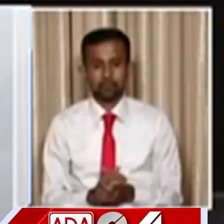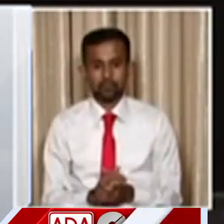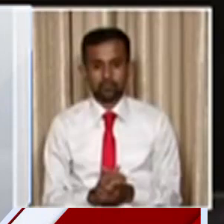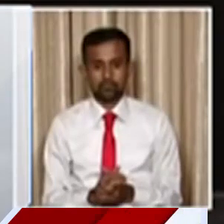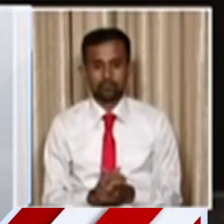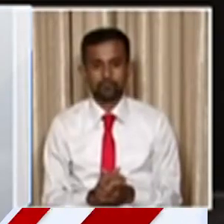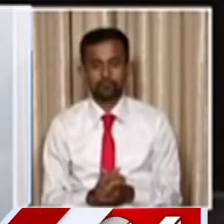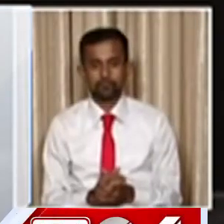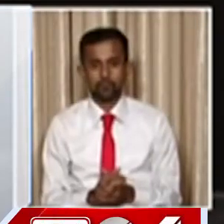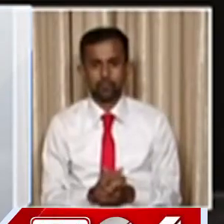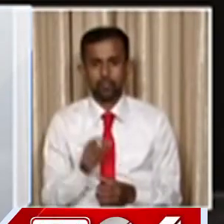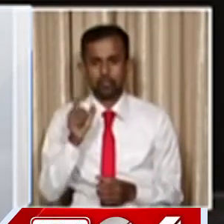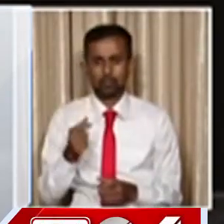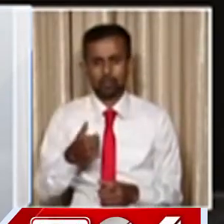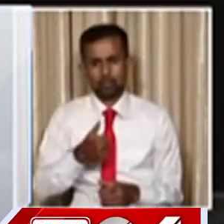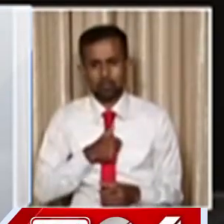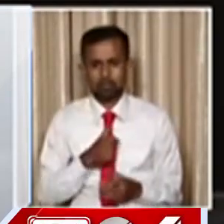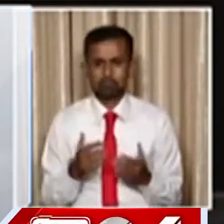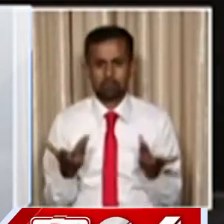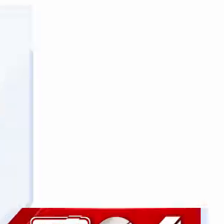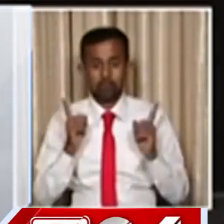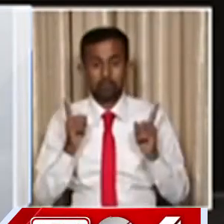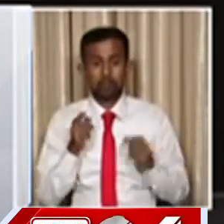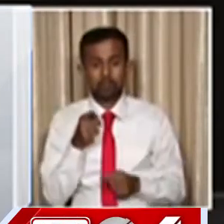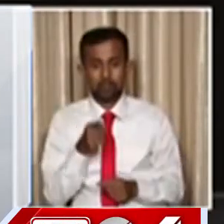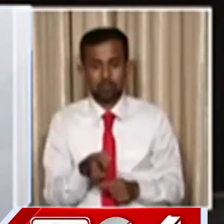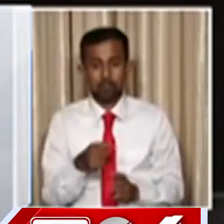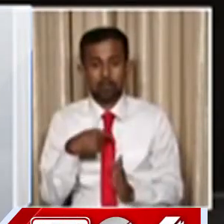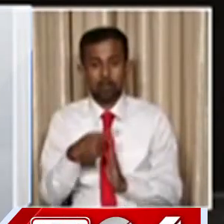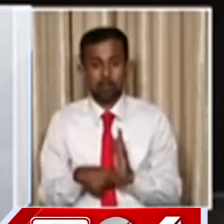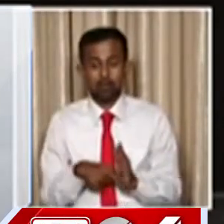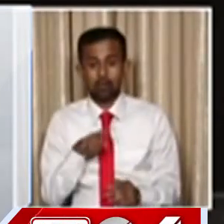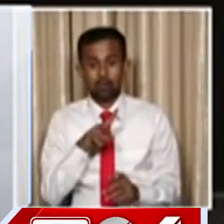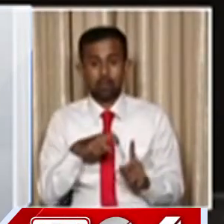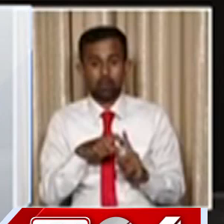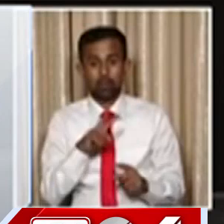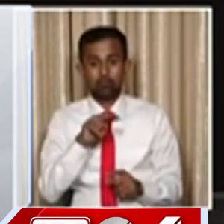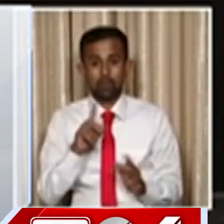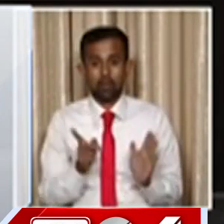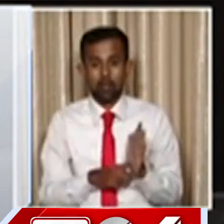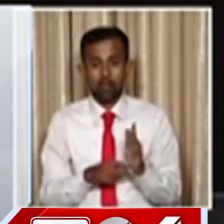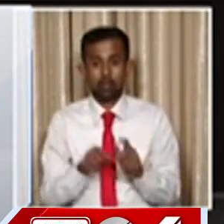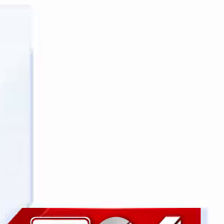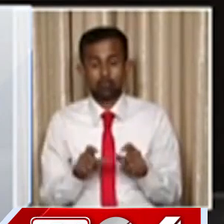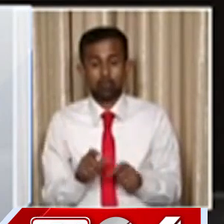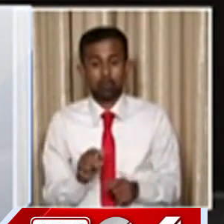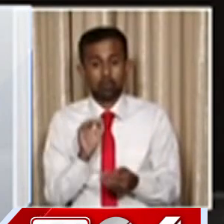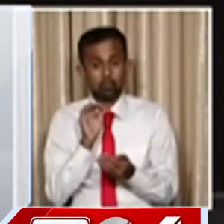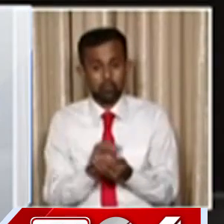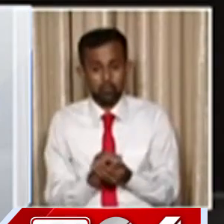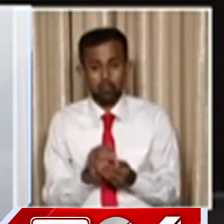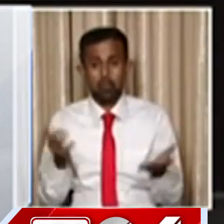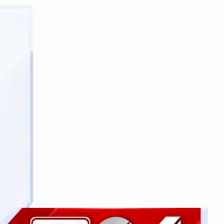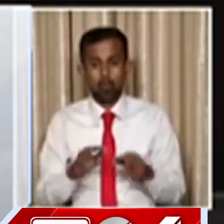ඉන්නවා. එතුමාලා මේකට එකඟද මොකද්ද කියන එක අපි දන්නේ නැහැ. මේ රටේ 2,20 ලක්ෂයක මහජන පරමාධිපත්‍යය මේ රැස්